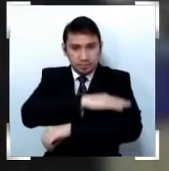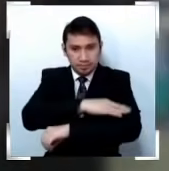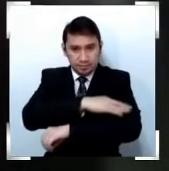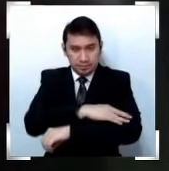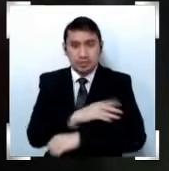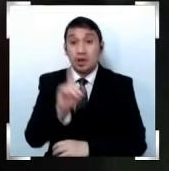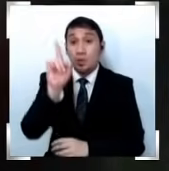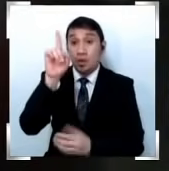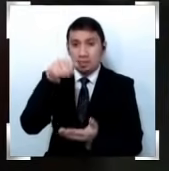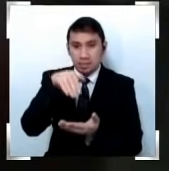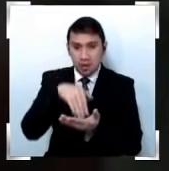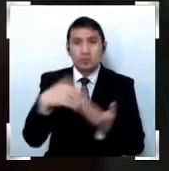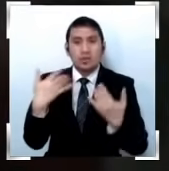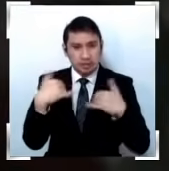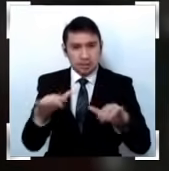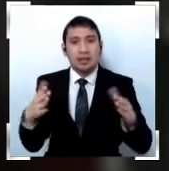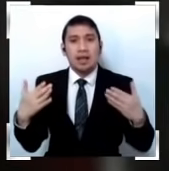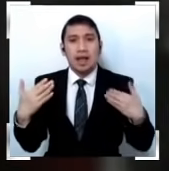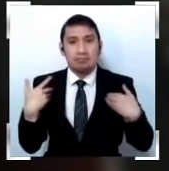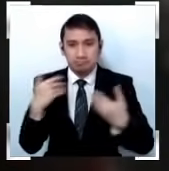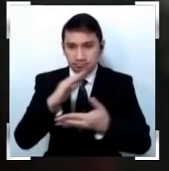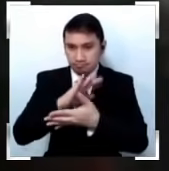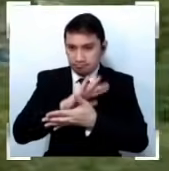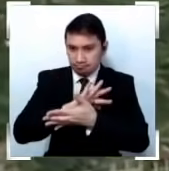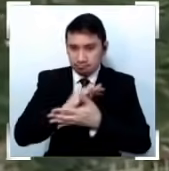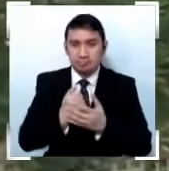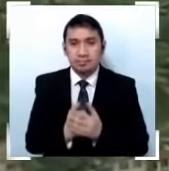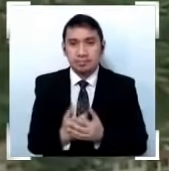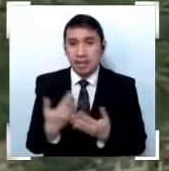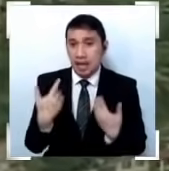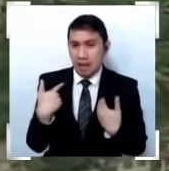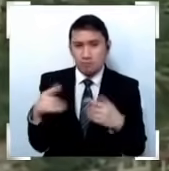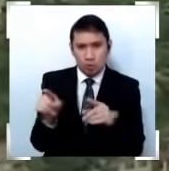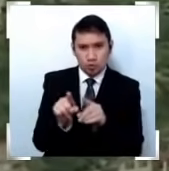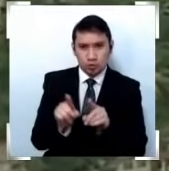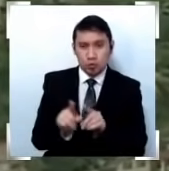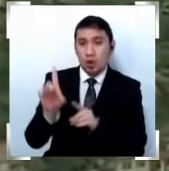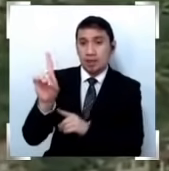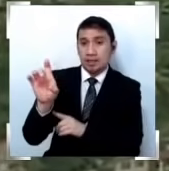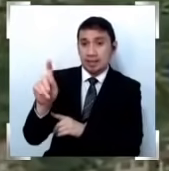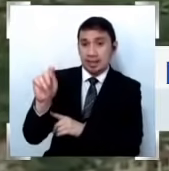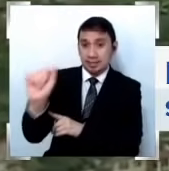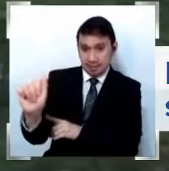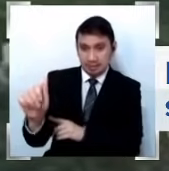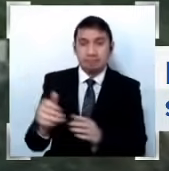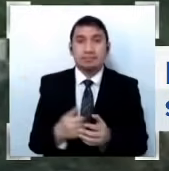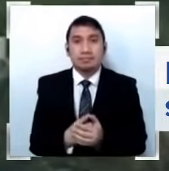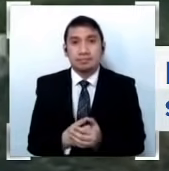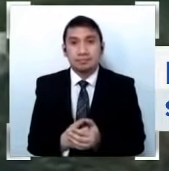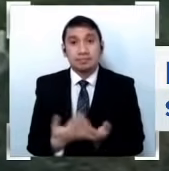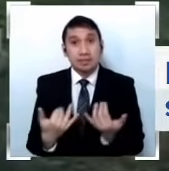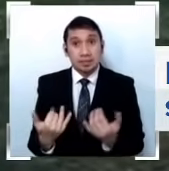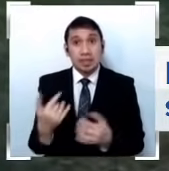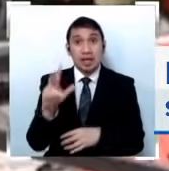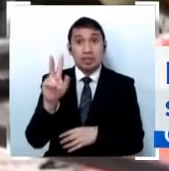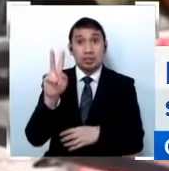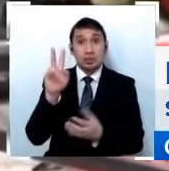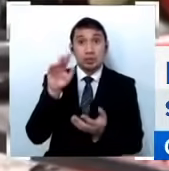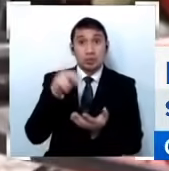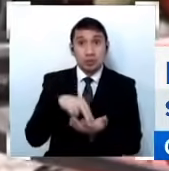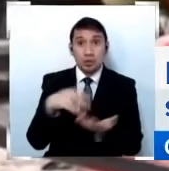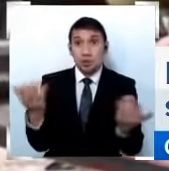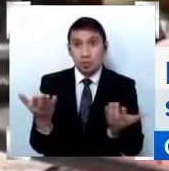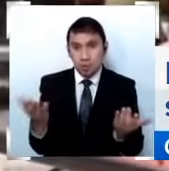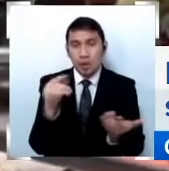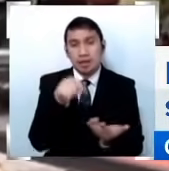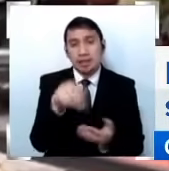sa lungsod na nagtala na rin ang kaso ng Delta variant. Mahigit 2,000 naman ang active COVID cases sa Cebu City. Limitado